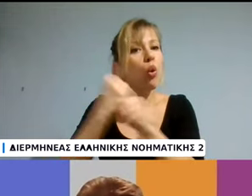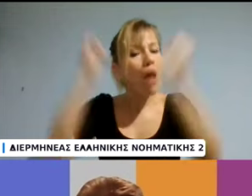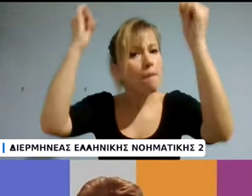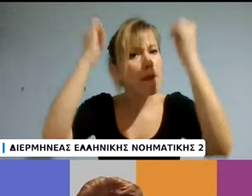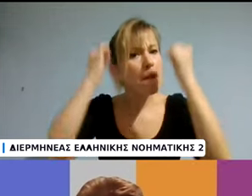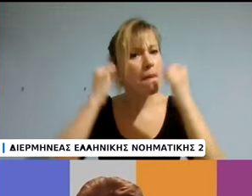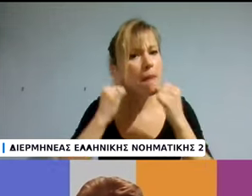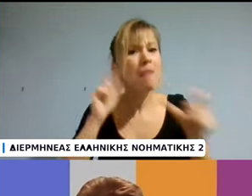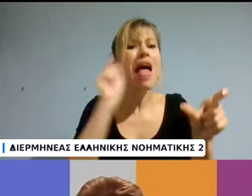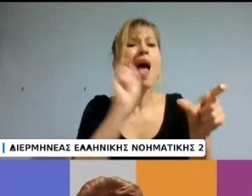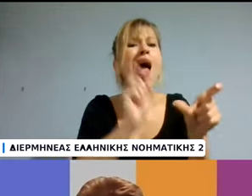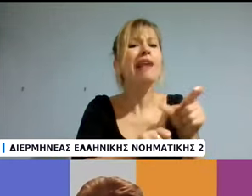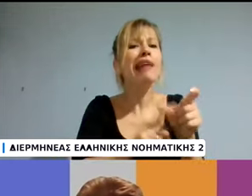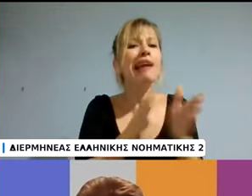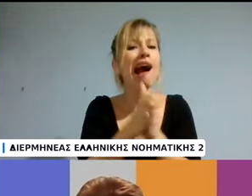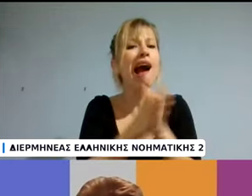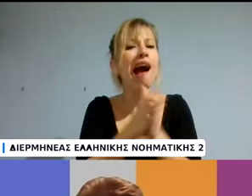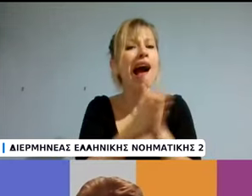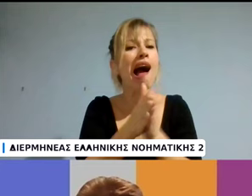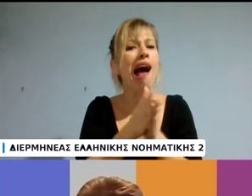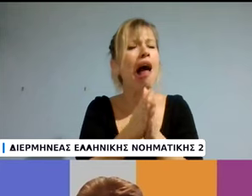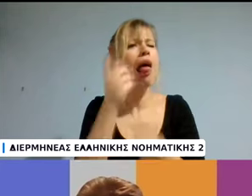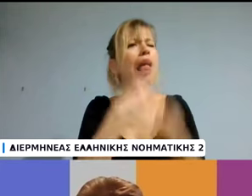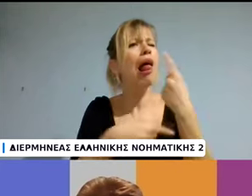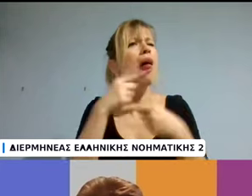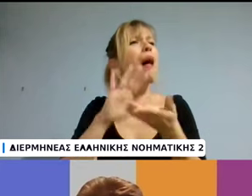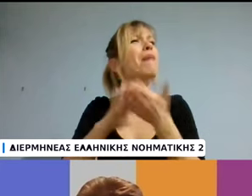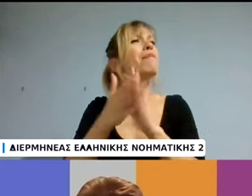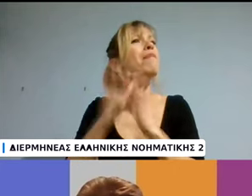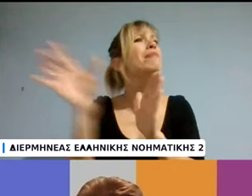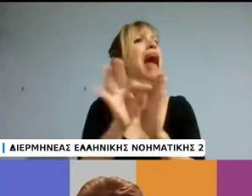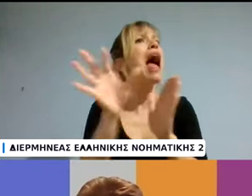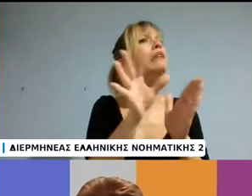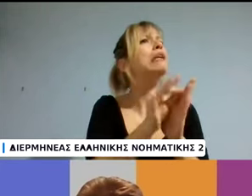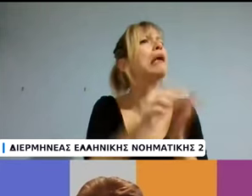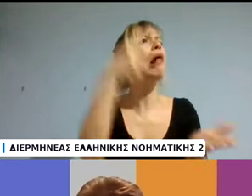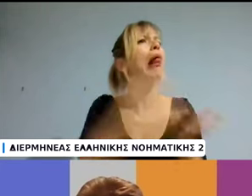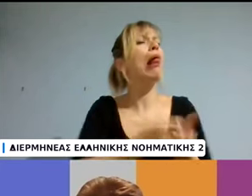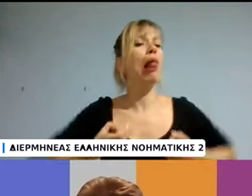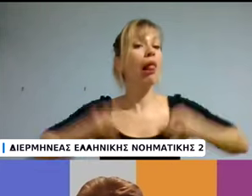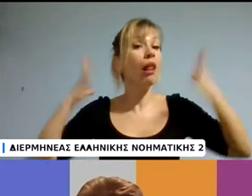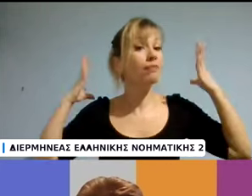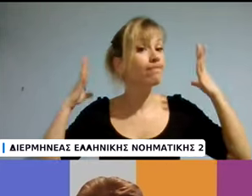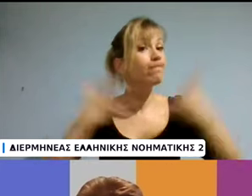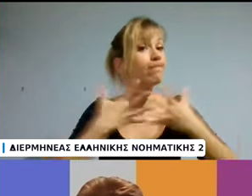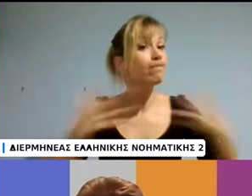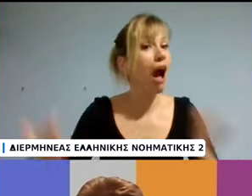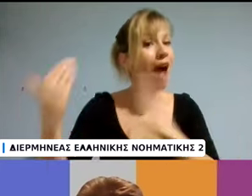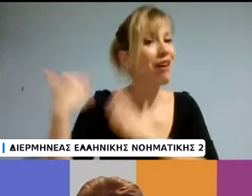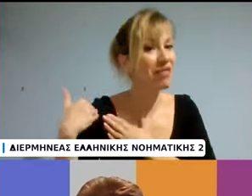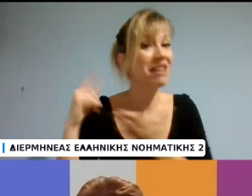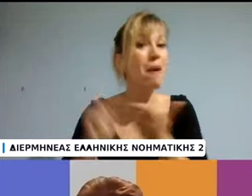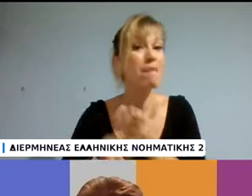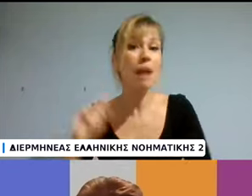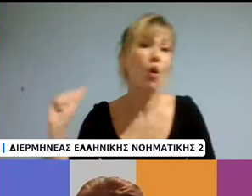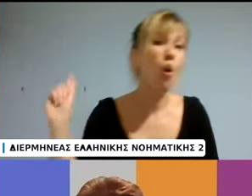εταιρεία. Οπότε έχουμε ευθύνη όλοι και όλες και όλα απέναντι σε αυτό και πρέπει να σκεφτούμε όλοι